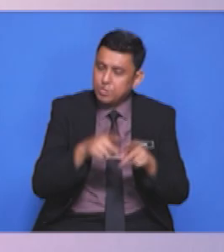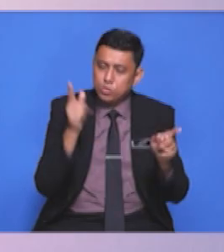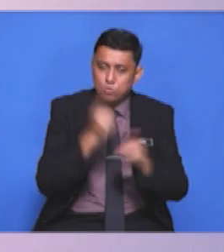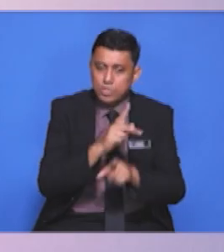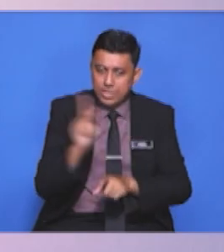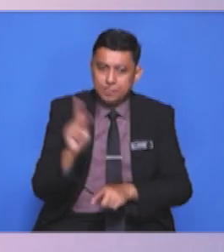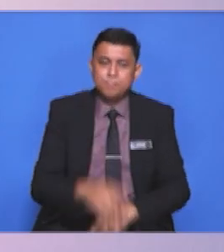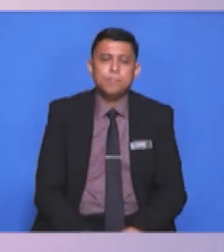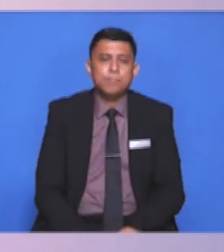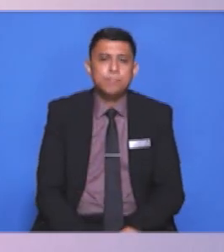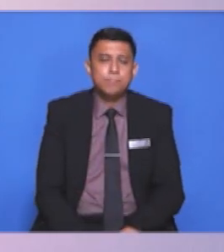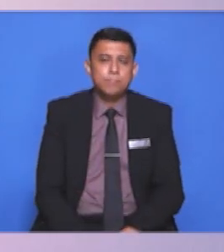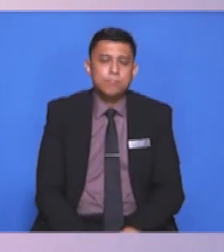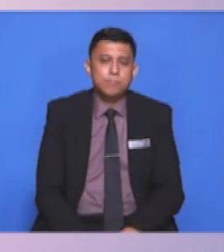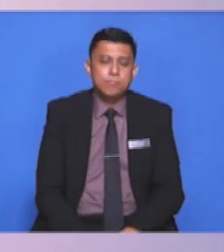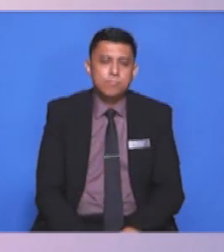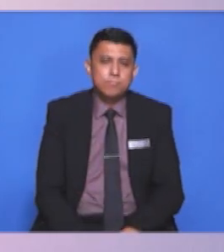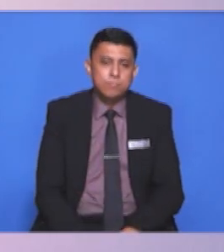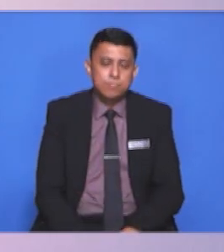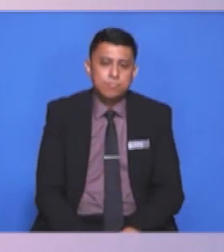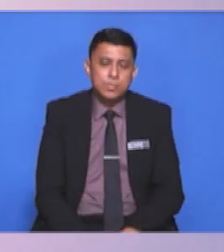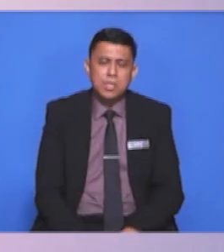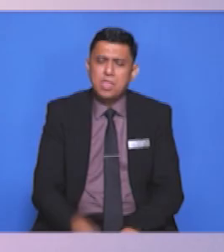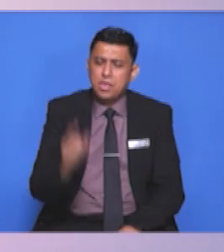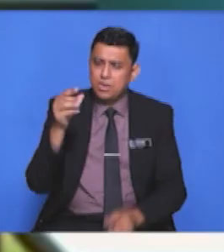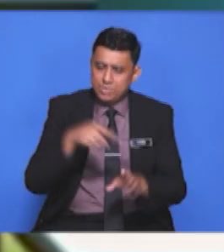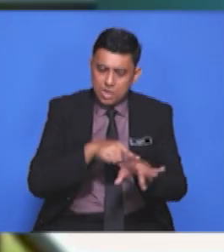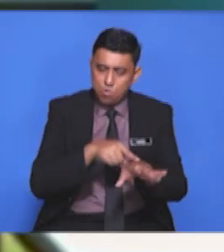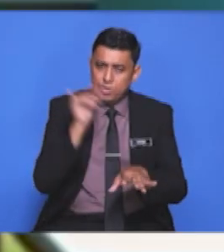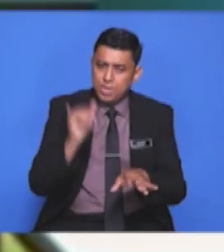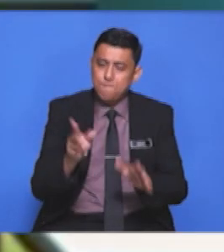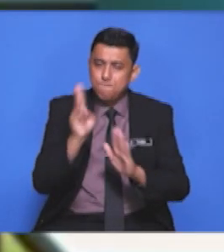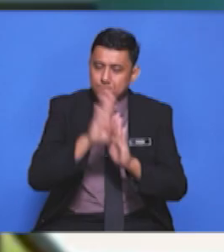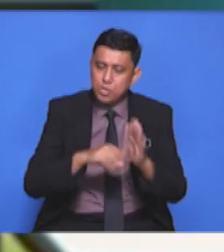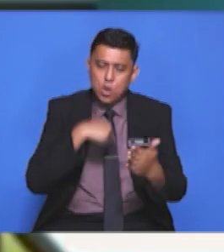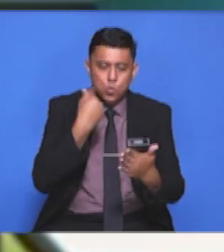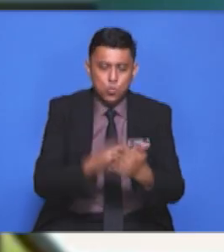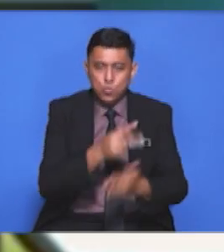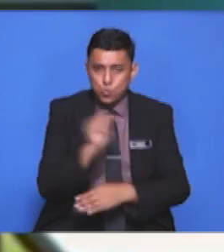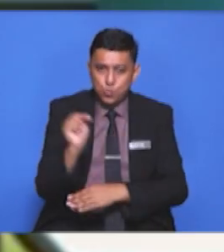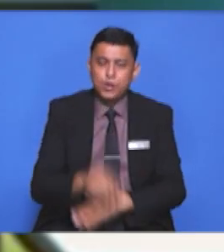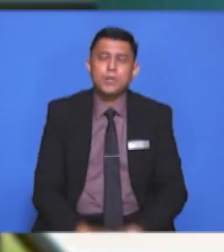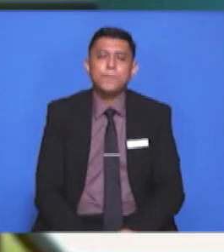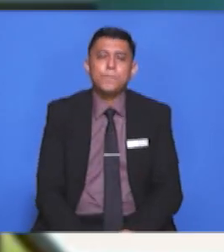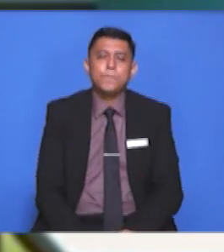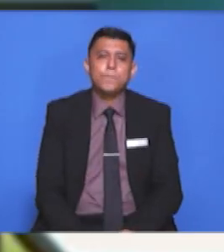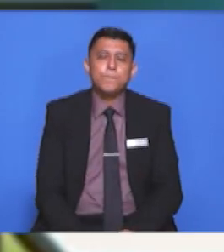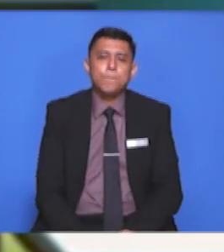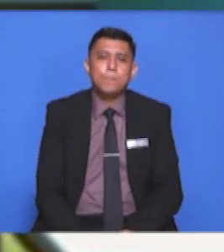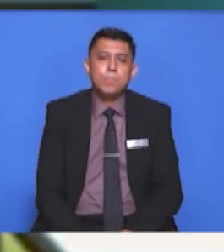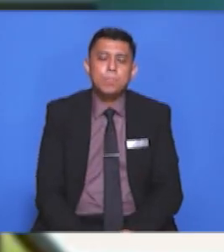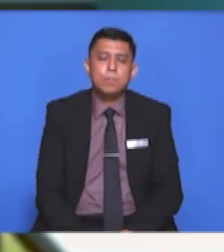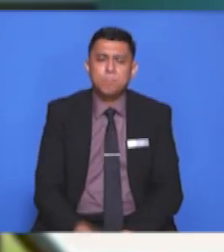berikut daun yang berguguran baila sekarang cego mahu kamu